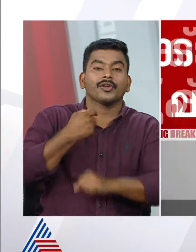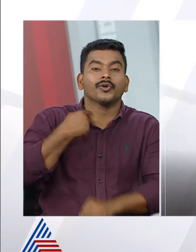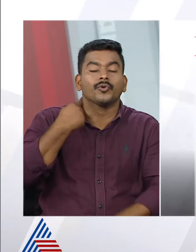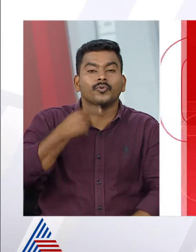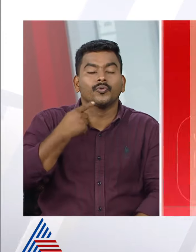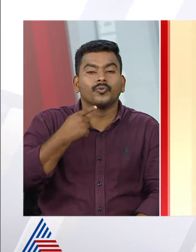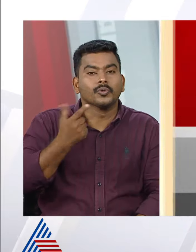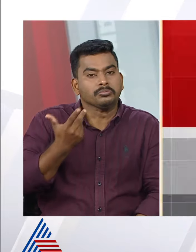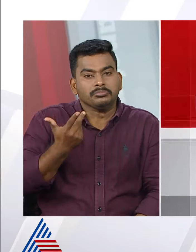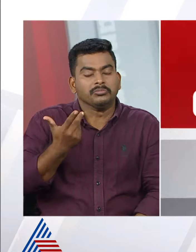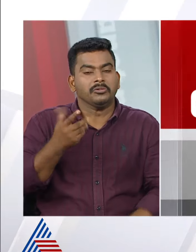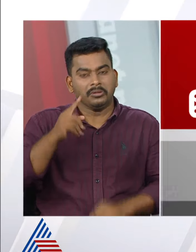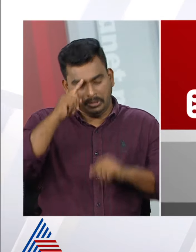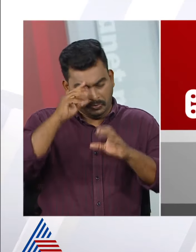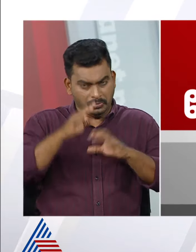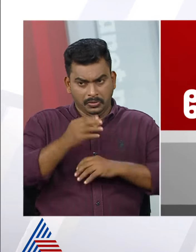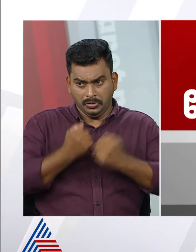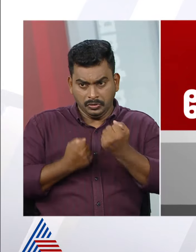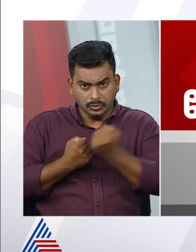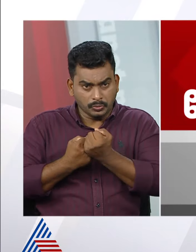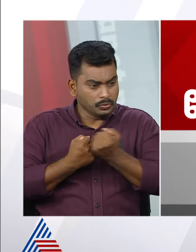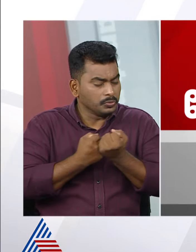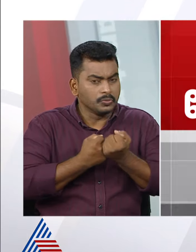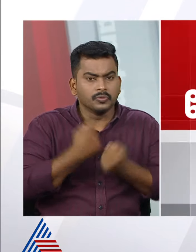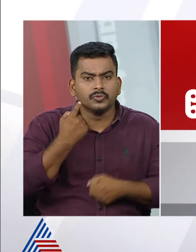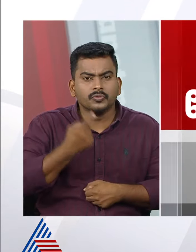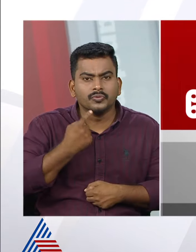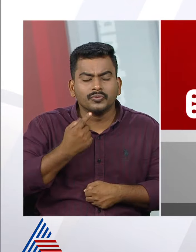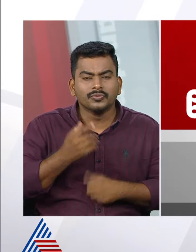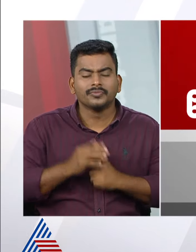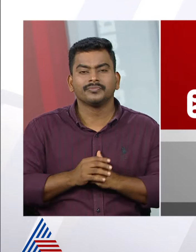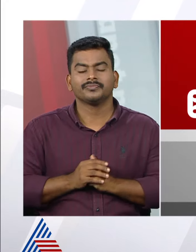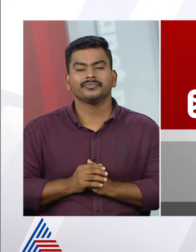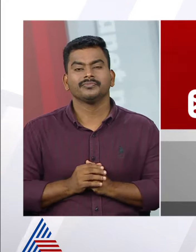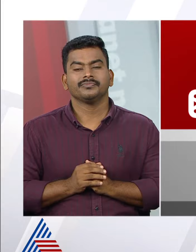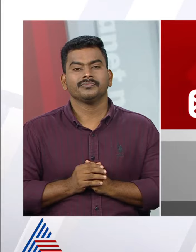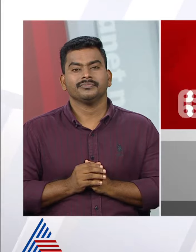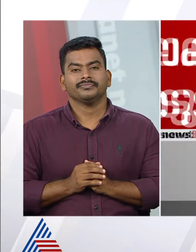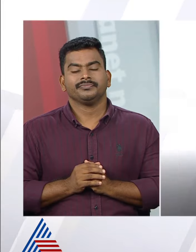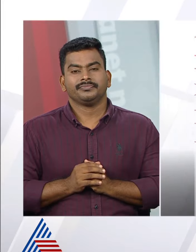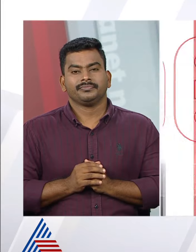ബാധിക്കാൻ പോകുന്നത്? ഇത് ആർക്കെങ്കിലും അനുകൂലമായി വരാനുള്ള സാധ്യതയുണ്ടോ?